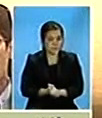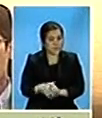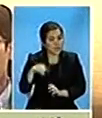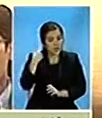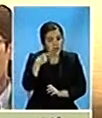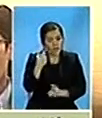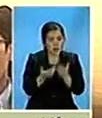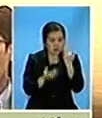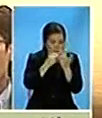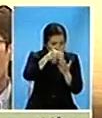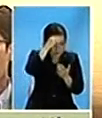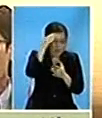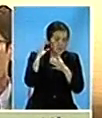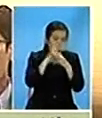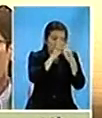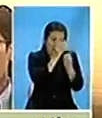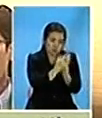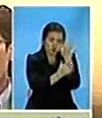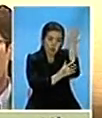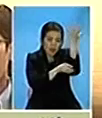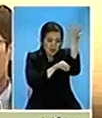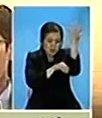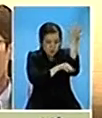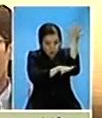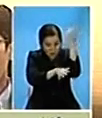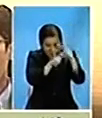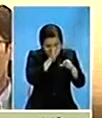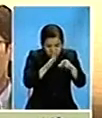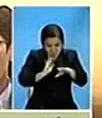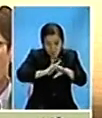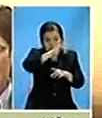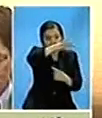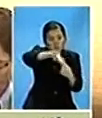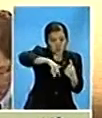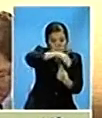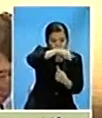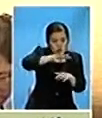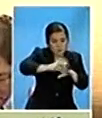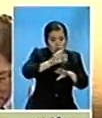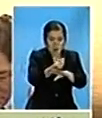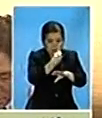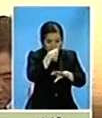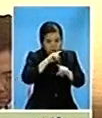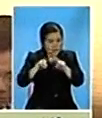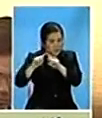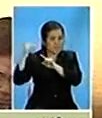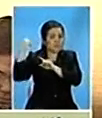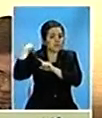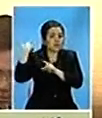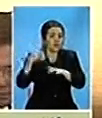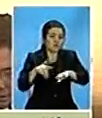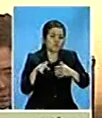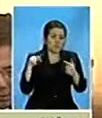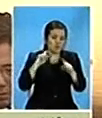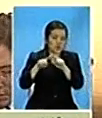าไปเรียนไอ้วิทยาการแพทย์ทางเลือกอะไรอย่างนี้มานะการแพทย์ทางเลือกมีหลายอะไรชนิดมีเยอะแยะไปหมดแล้วเขาจะมาอ้างว่